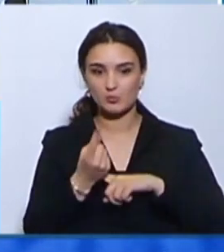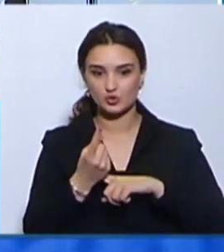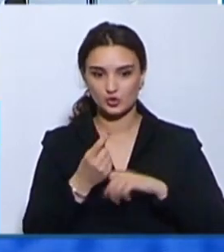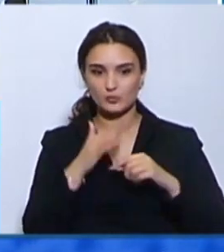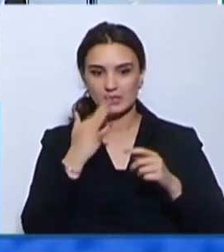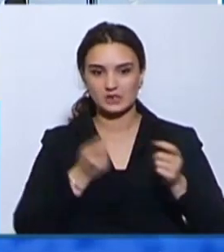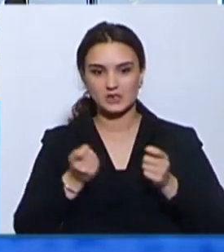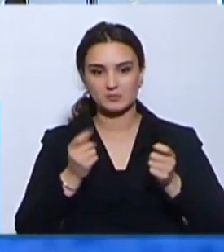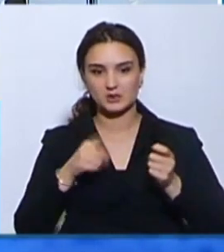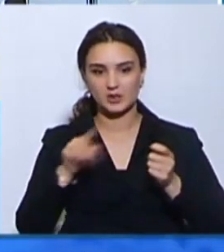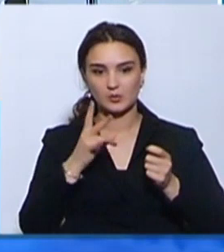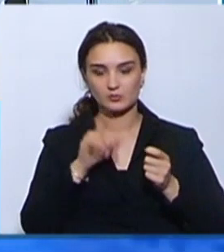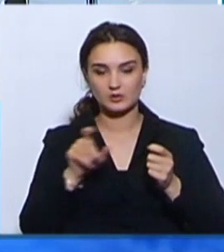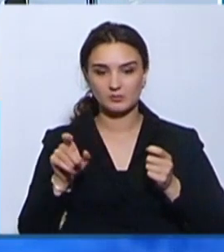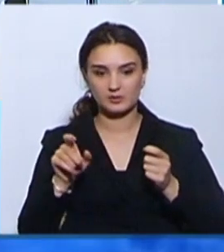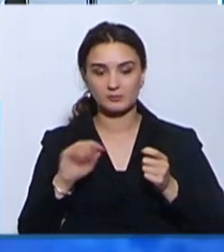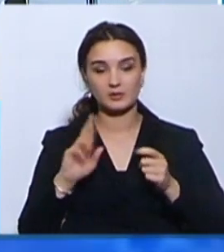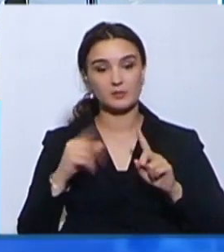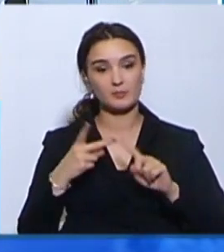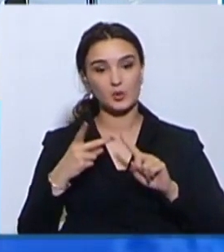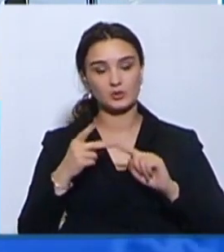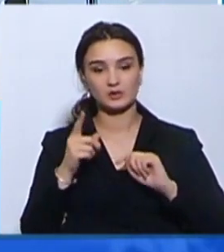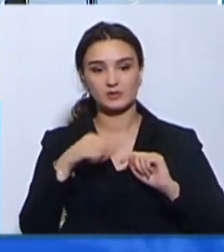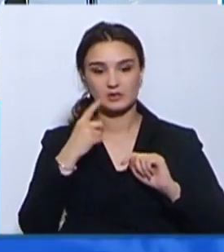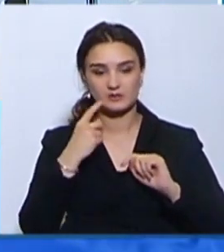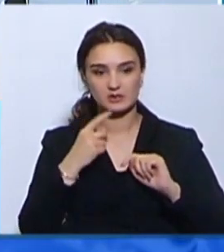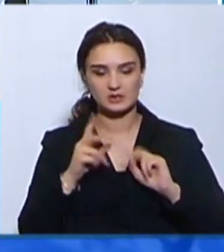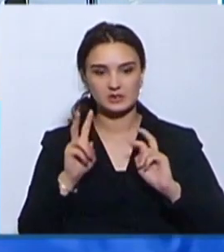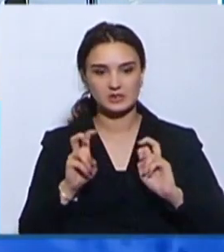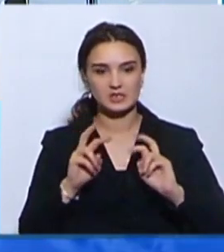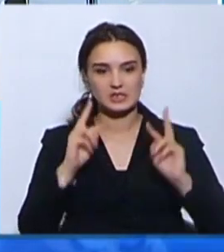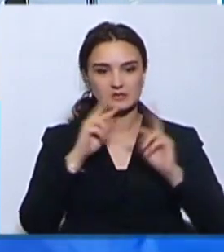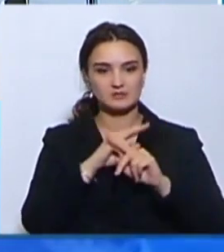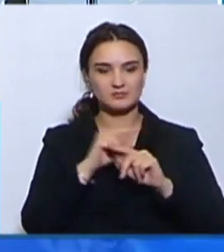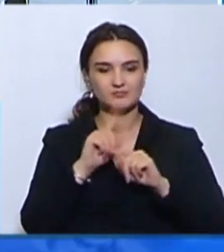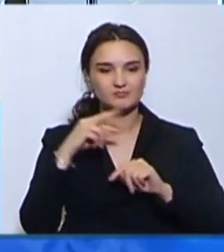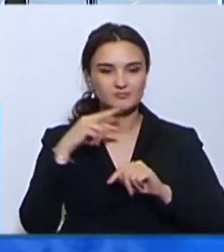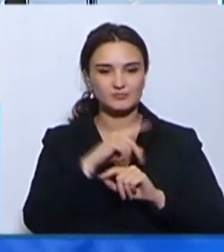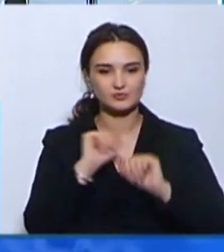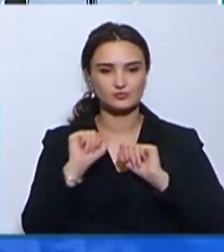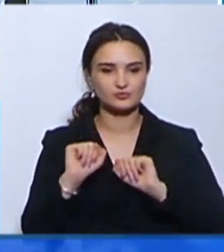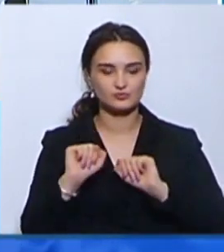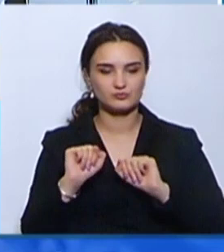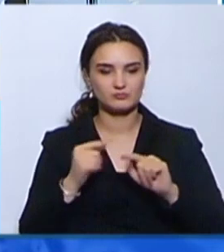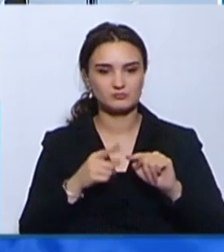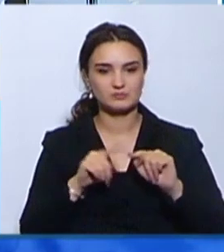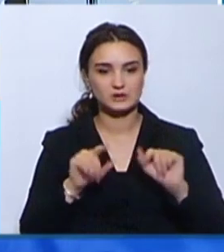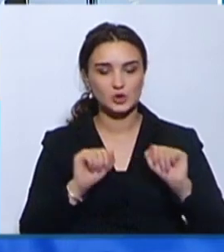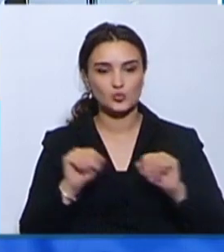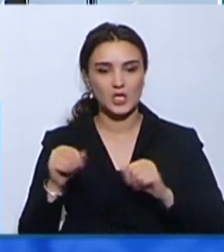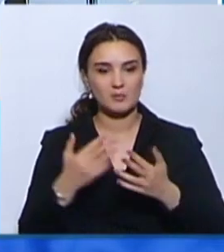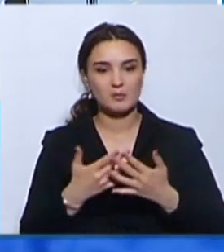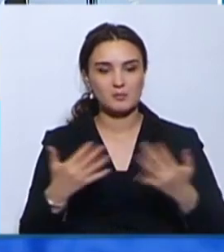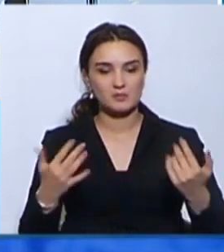მეტი სიფრთხილე გამოიჩინონ ადამიანებმა, და მეორე თქვენ ახსენეთ სადეზინფექციო საშუალებები და რამდენად მისანშეწონილია ამ